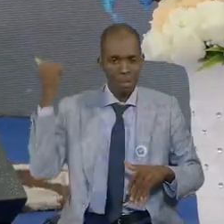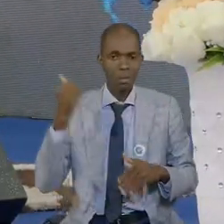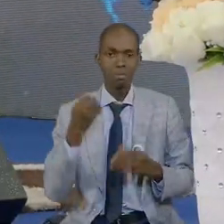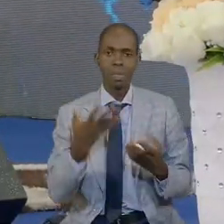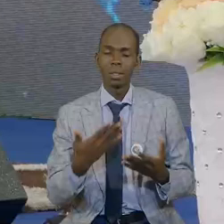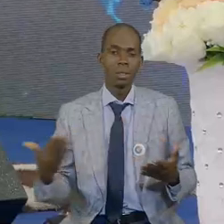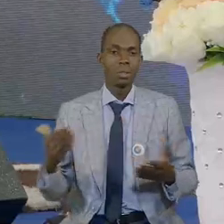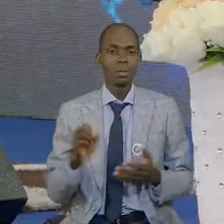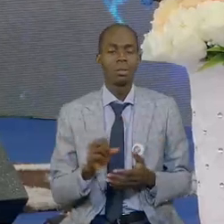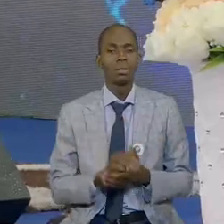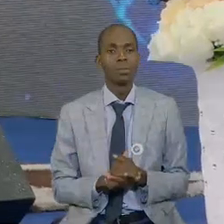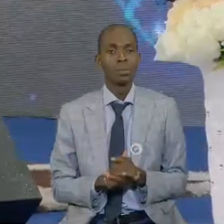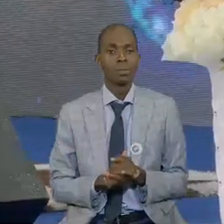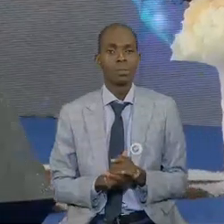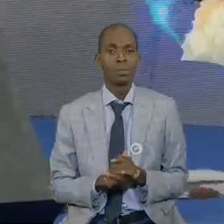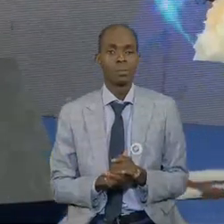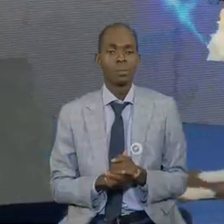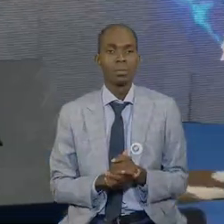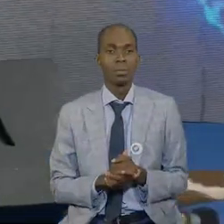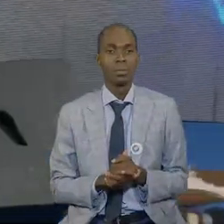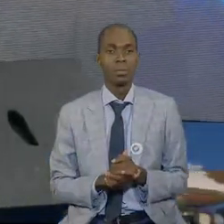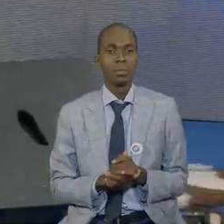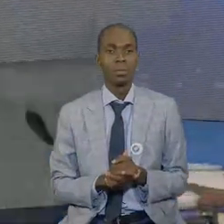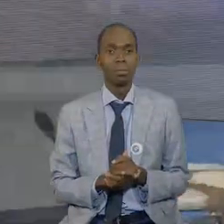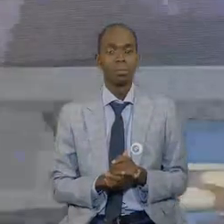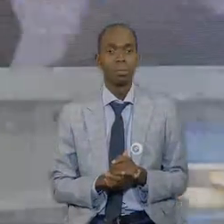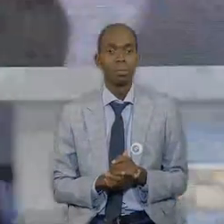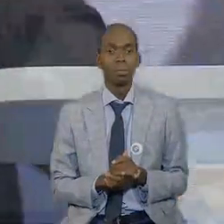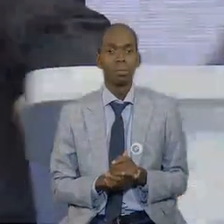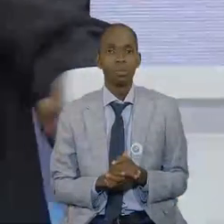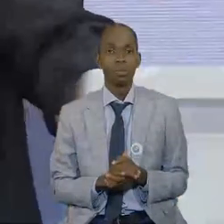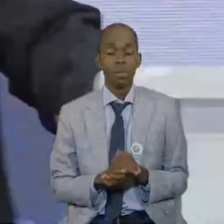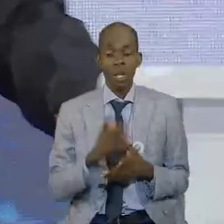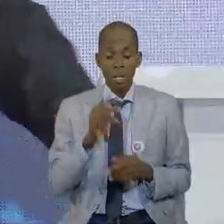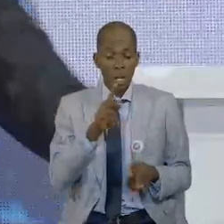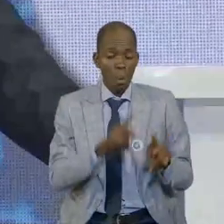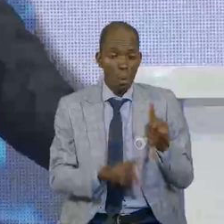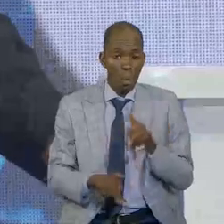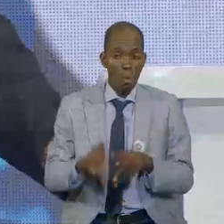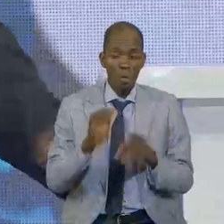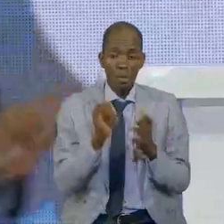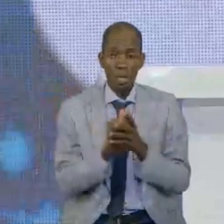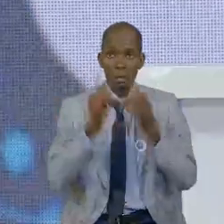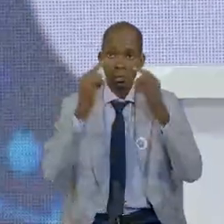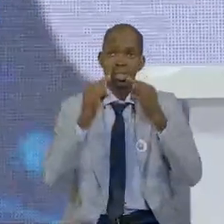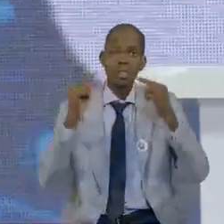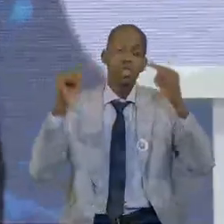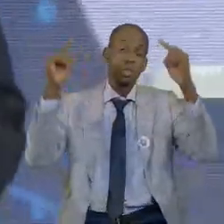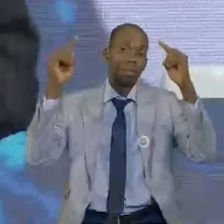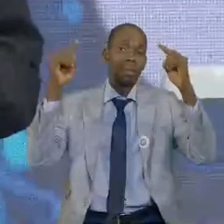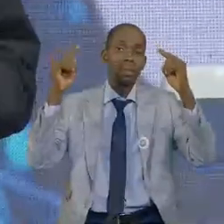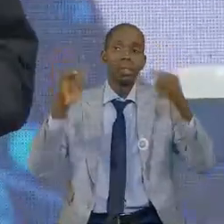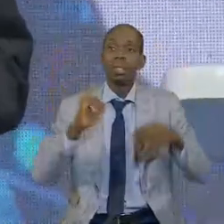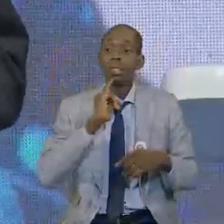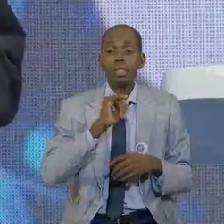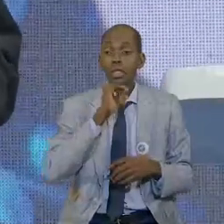avons appris, tout ce que nous avons lu, nous oublions à cause de la crainte et notre cerveau aussi oublie the tout. People that succeed, ceux qui réussissent, it's not because they